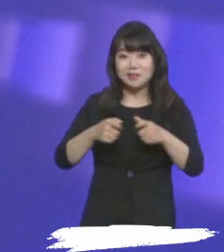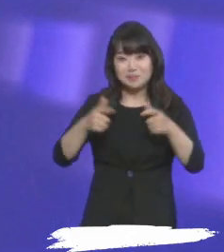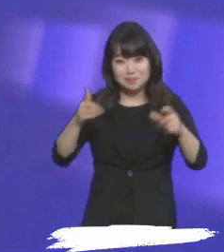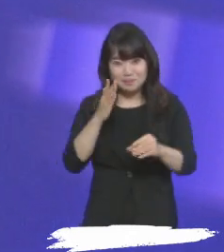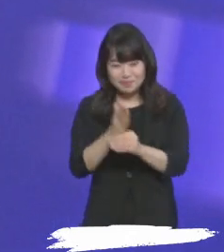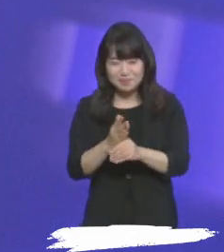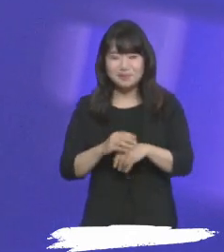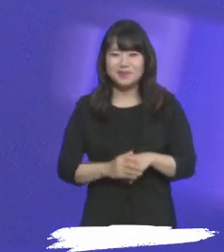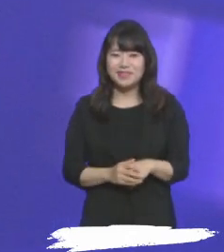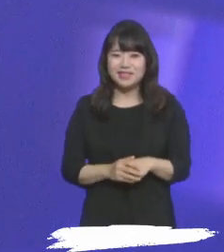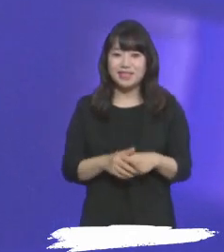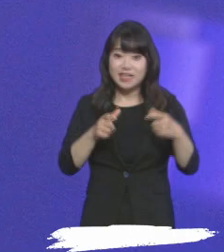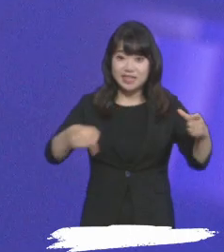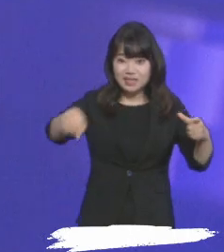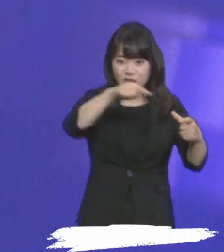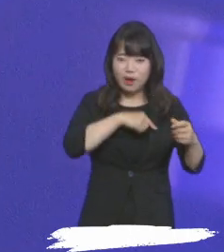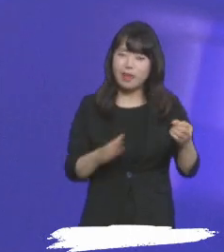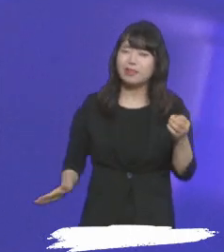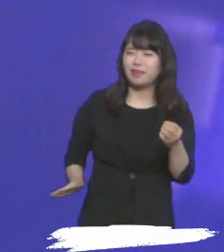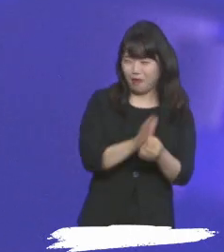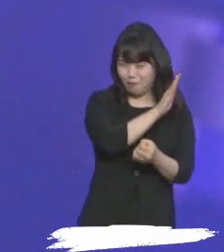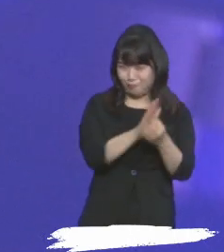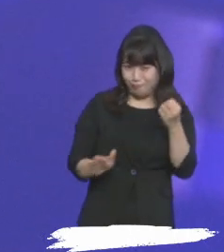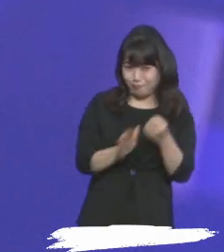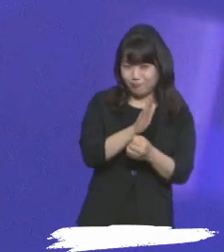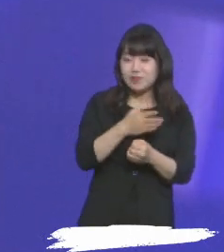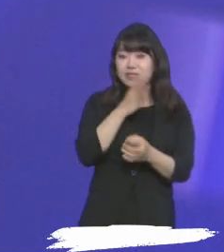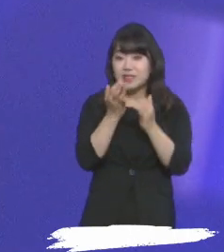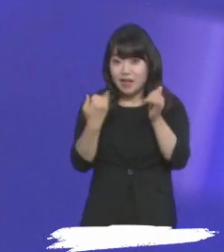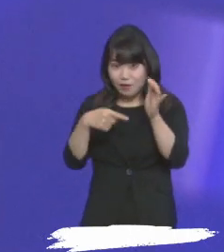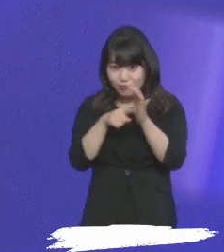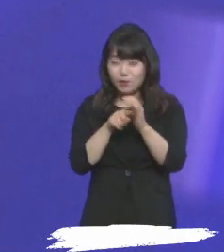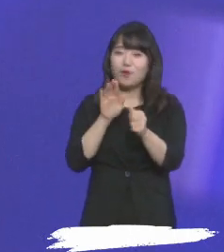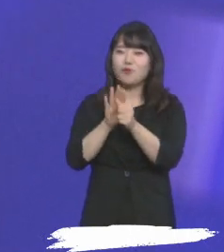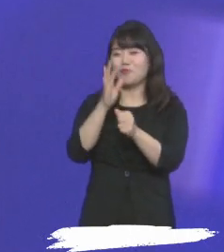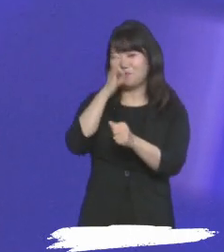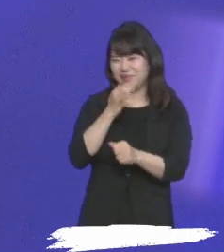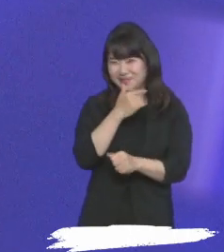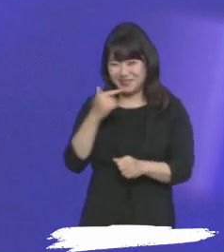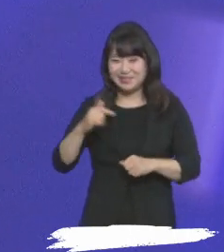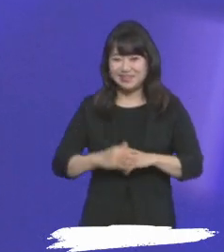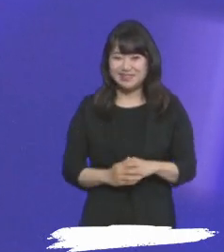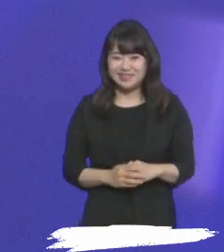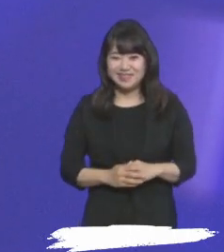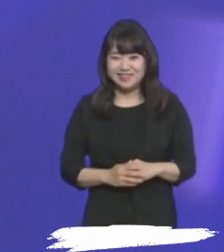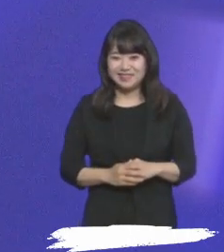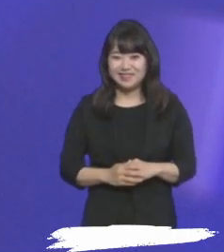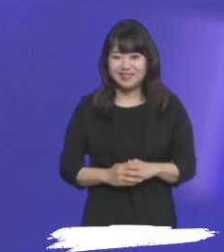있는데요. 지역에선 요즘 탁구가 지역 어르신들의 건강 지킴이로 각광받고 있습니다.